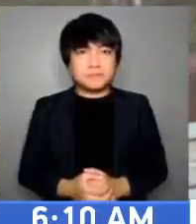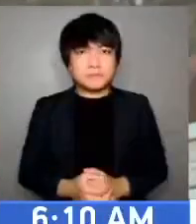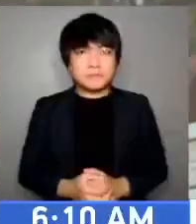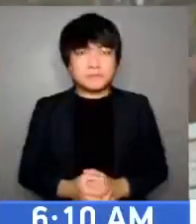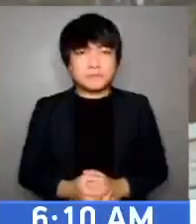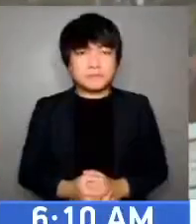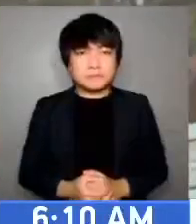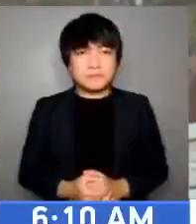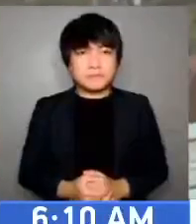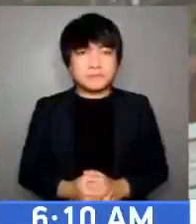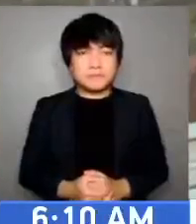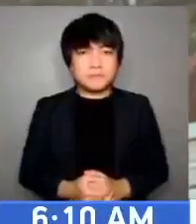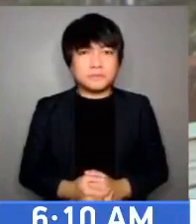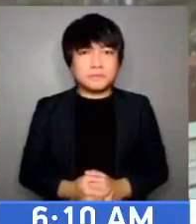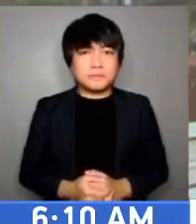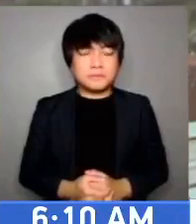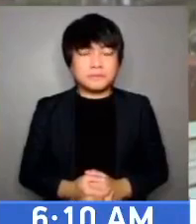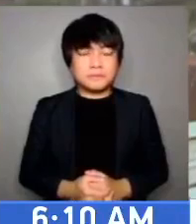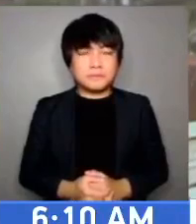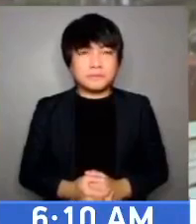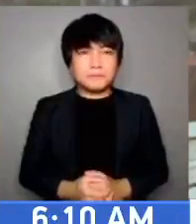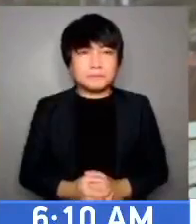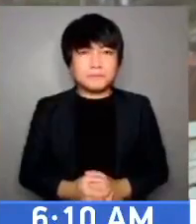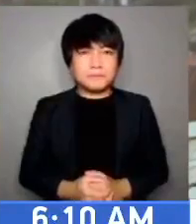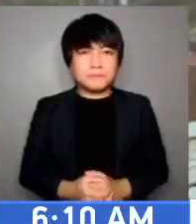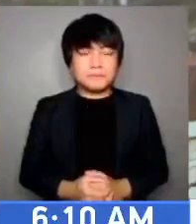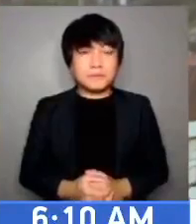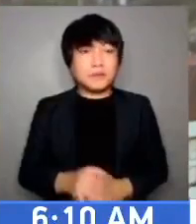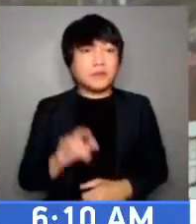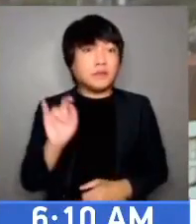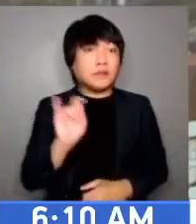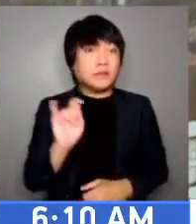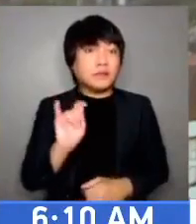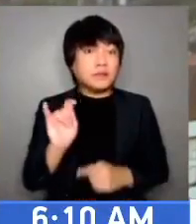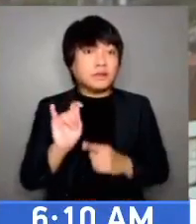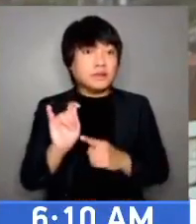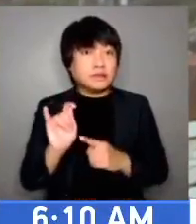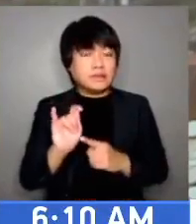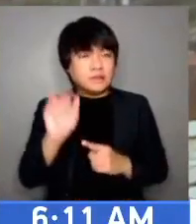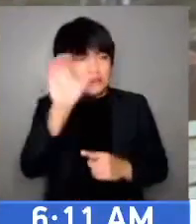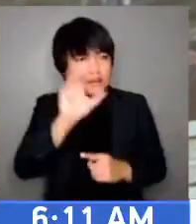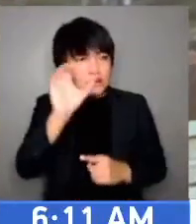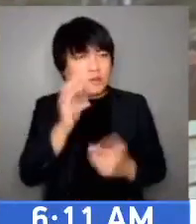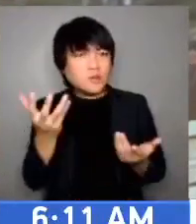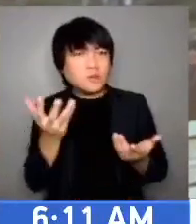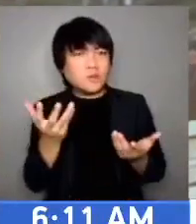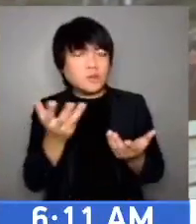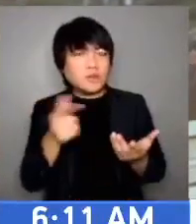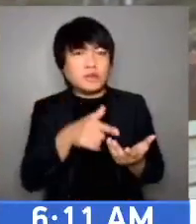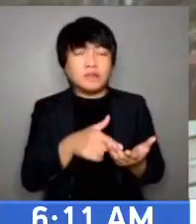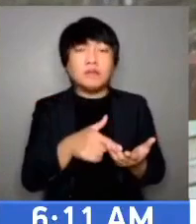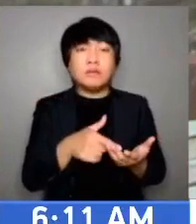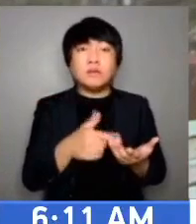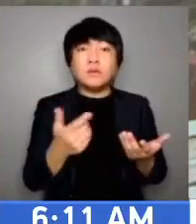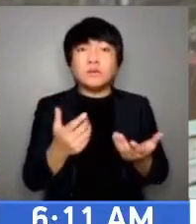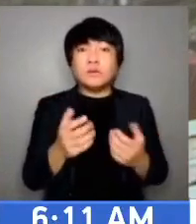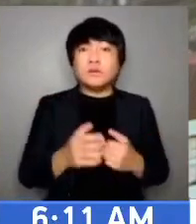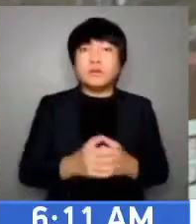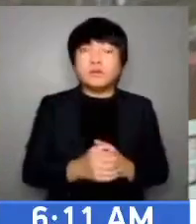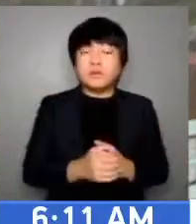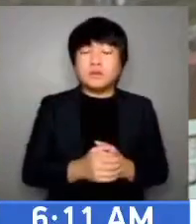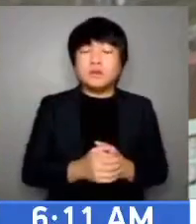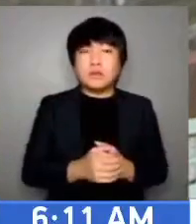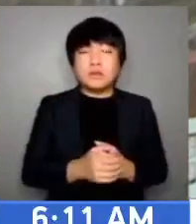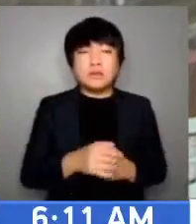Hindi na mahagilap ang inireklamong taxi driver sa Iloilo City na nambastos umano ng pasaherong transgender. Pero nagbigay siya ng mensahe sa